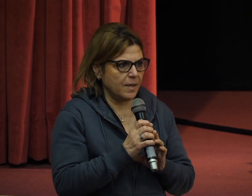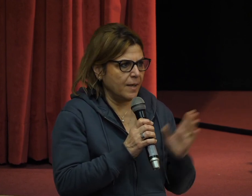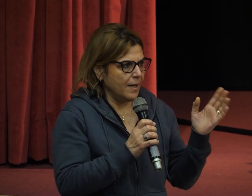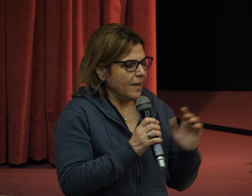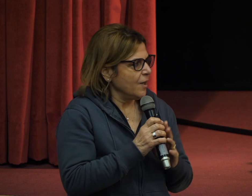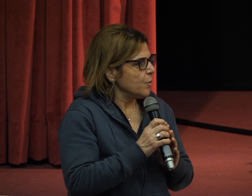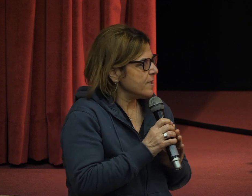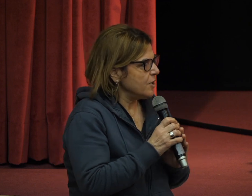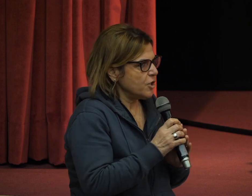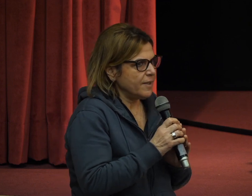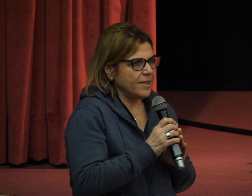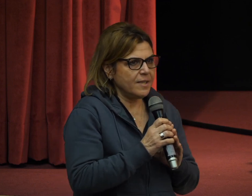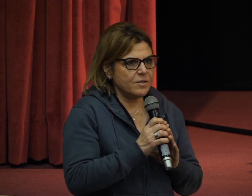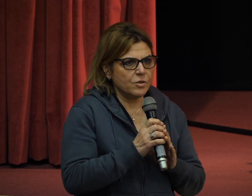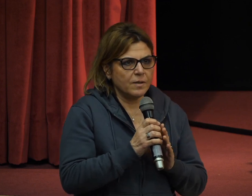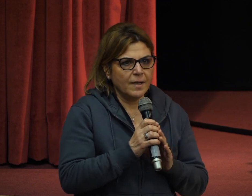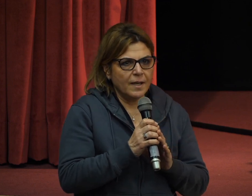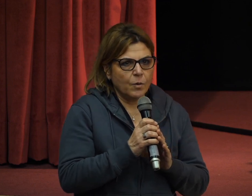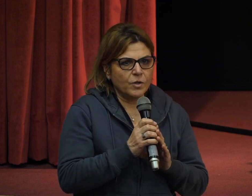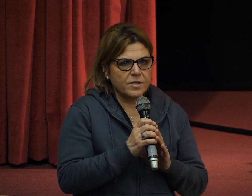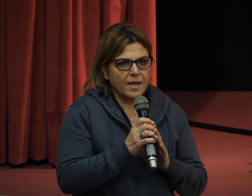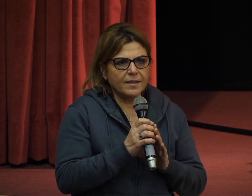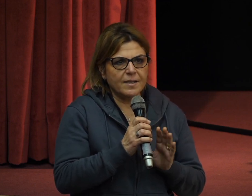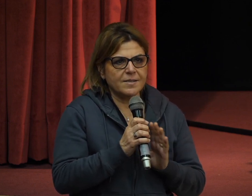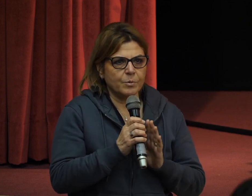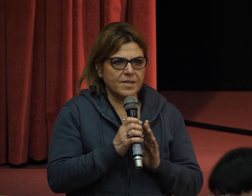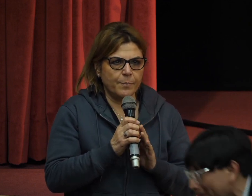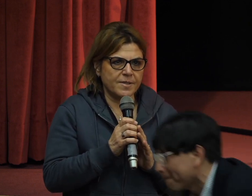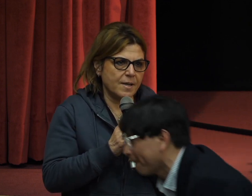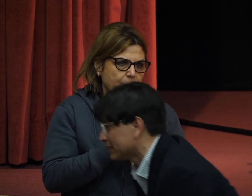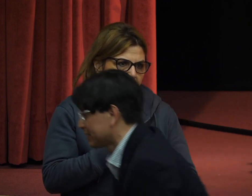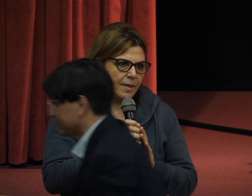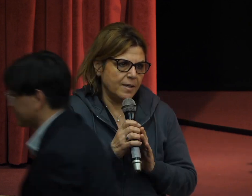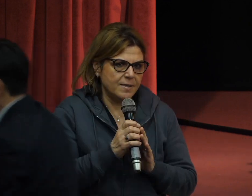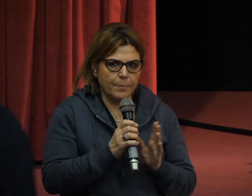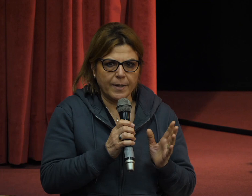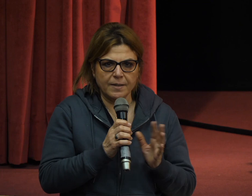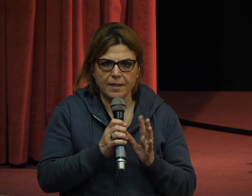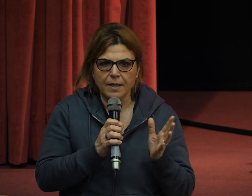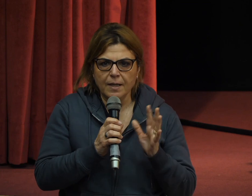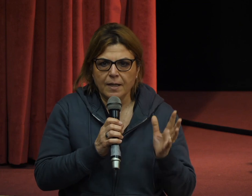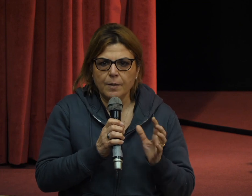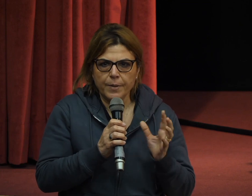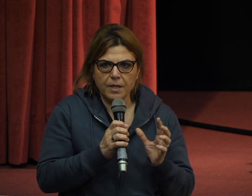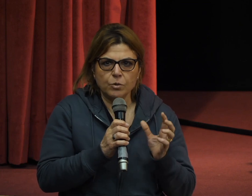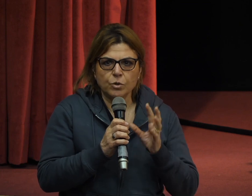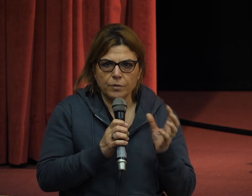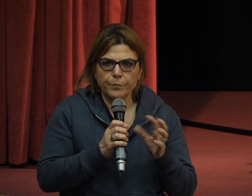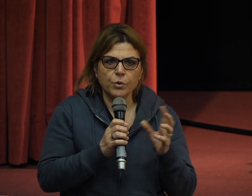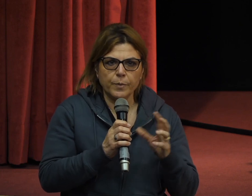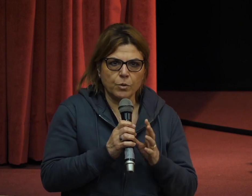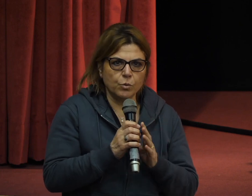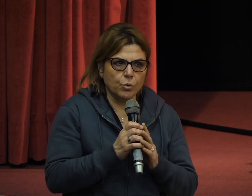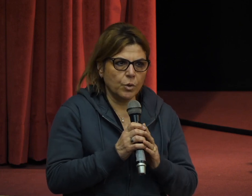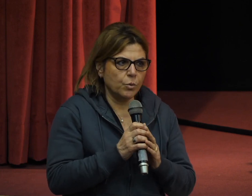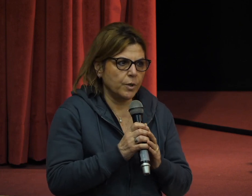perché come si diceva all'inizio quando si è catechista poi si è per sempre catechisti a parte il periodo